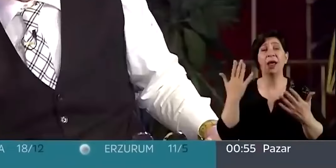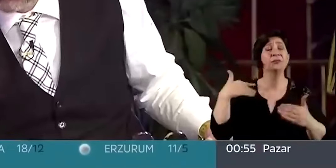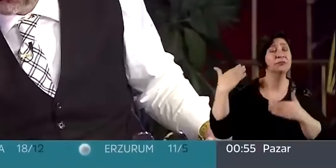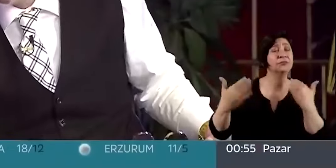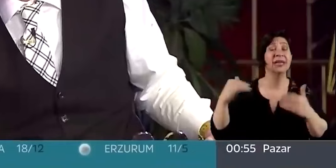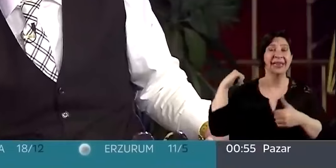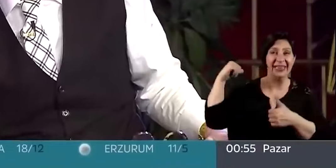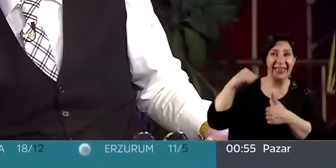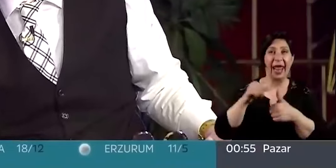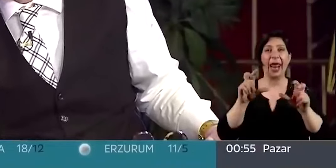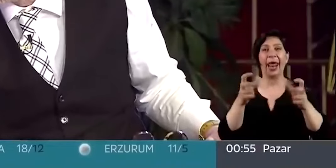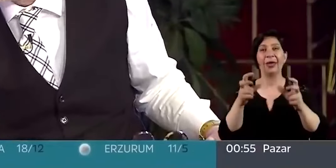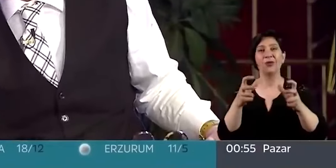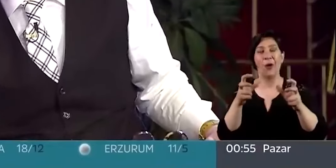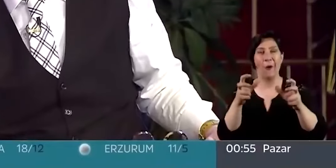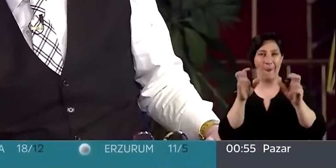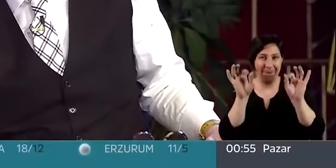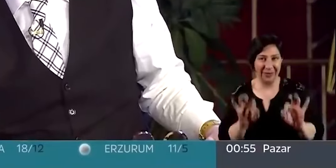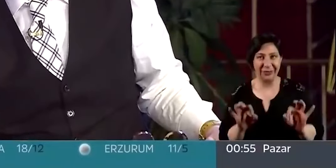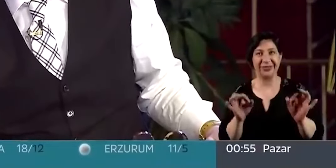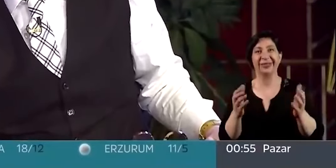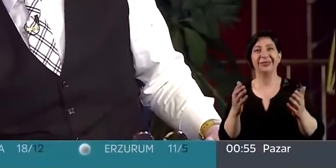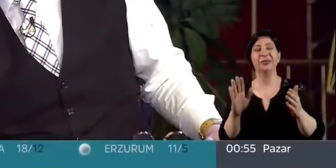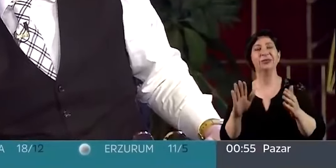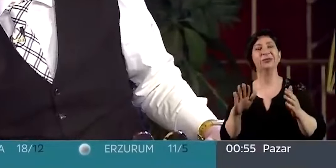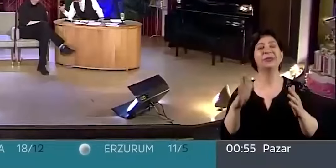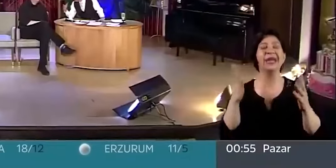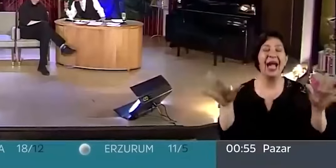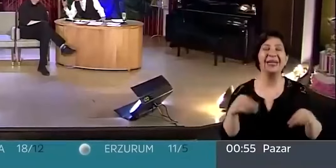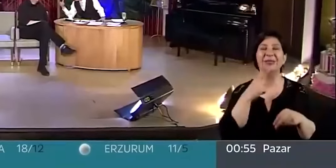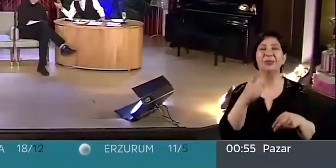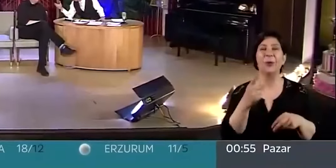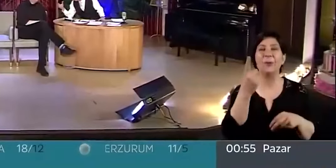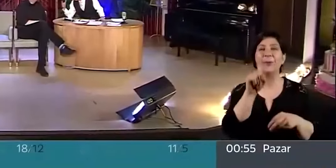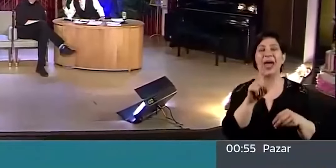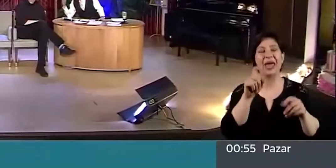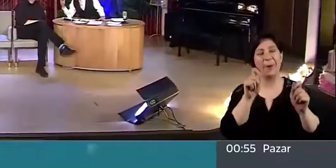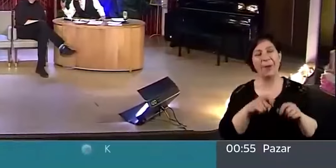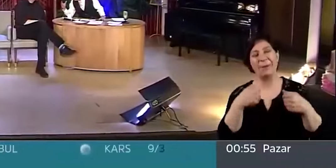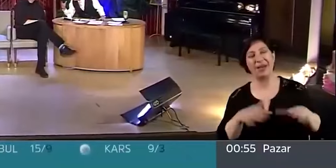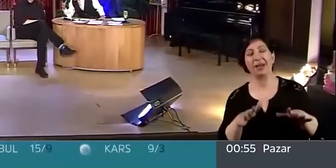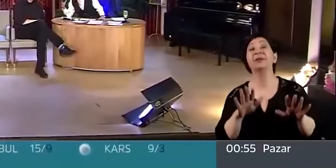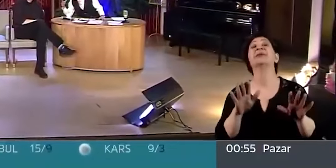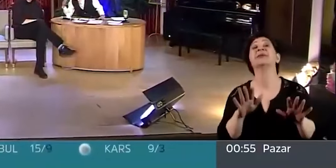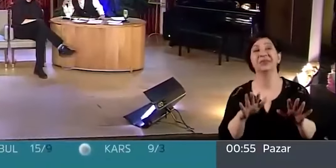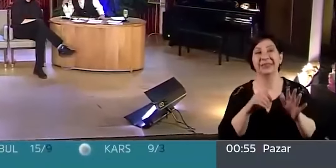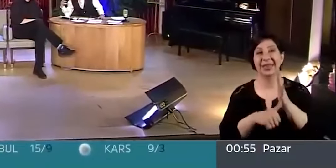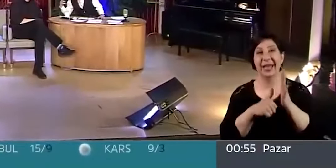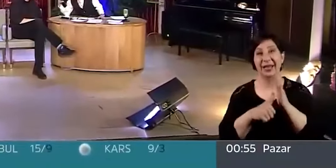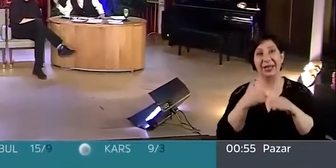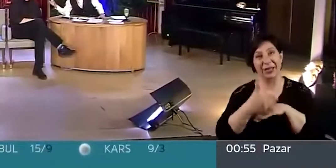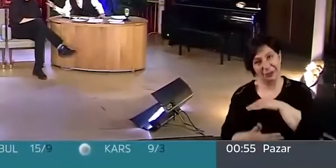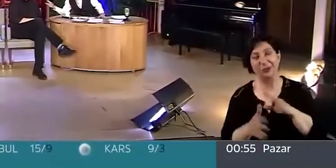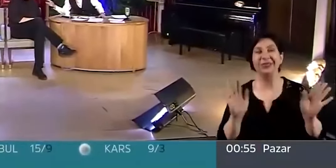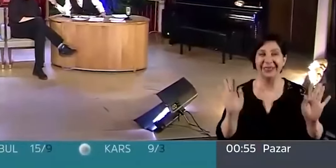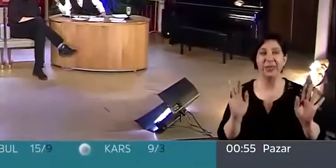sonra tekrar radyo programına başladı. Ondan sonra ya herkes diyor ki işte bir ay yapar bırakır filan, 6 ayı geçmişiz.